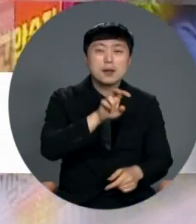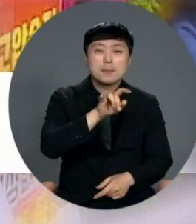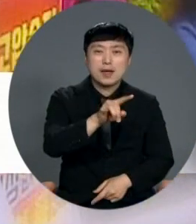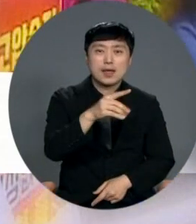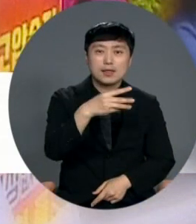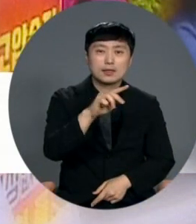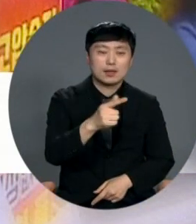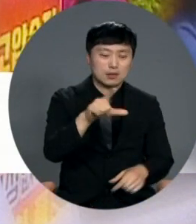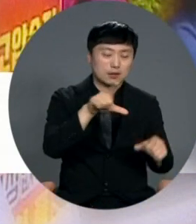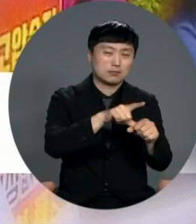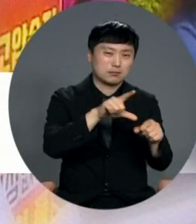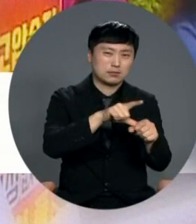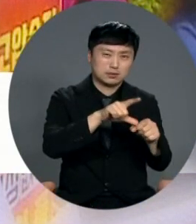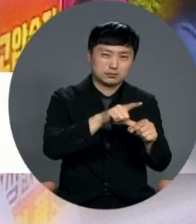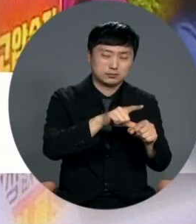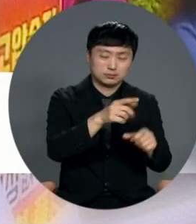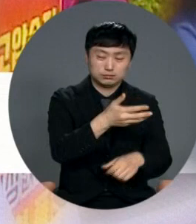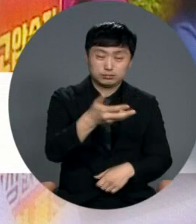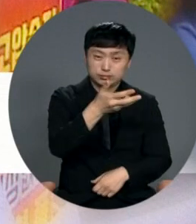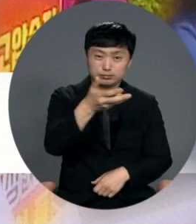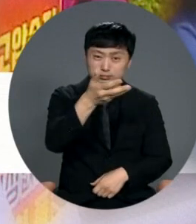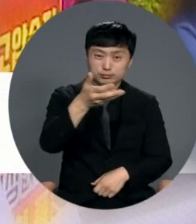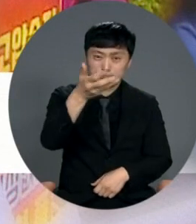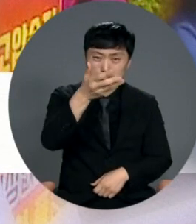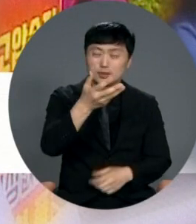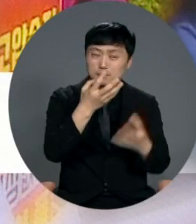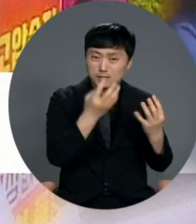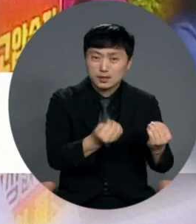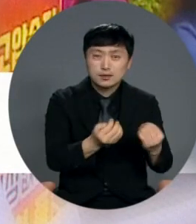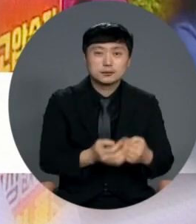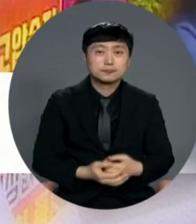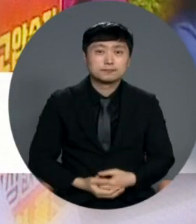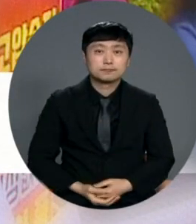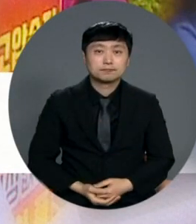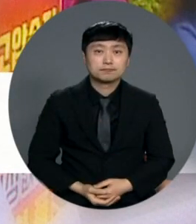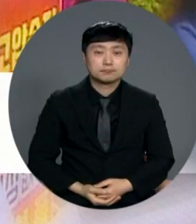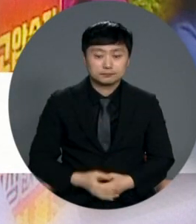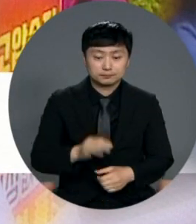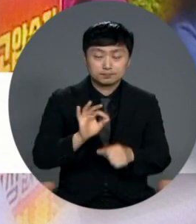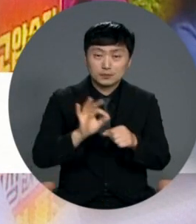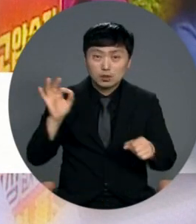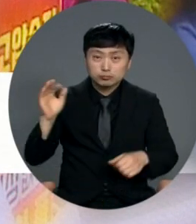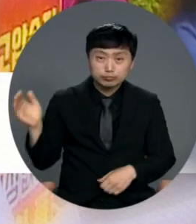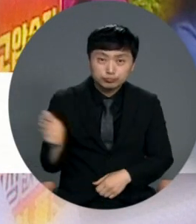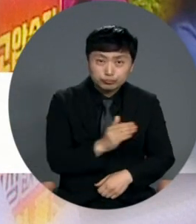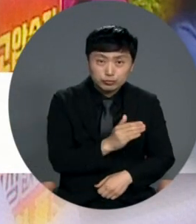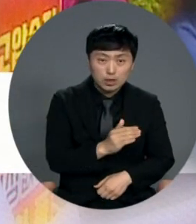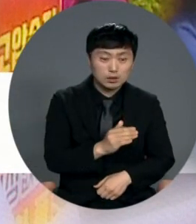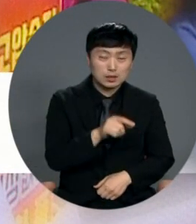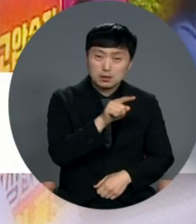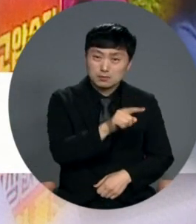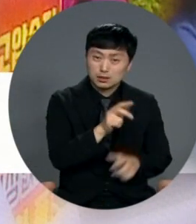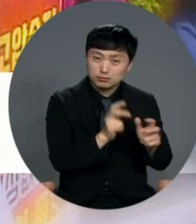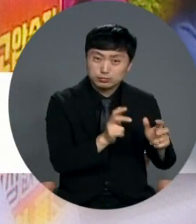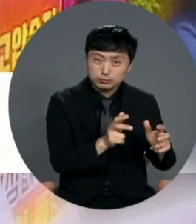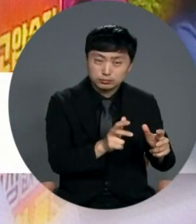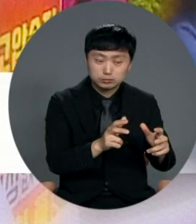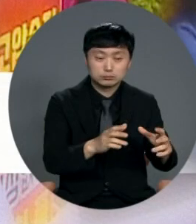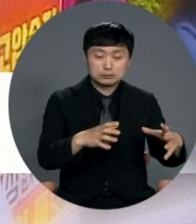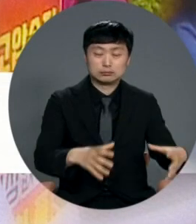매탄 등이 방출돼 엄밀이 말해서 친환경 발전 아닙니다 10년 전 LNG 화력 발전소 한기를 허가한